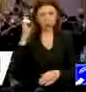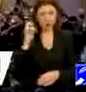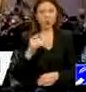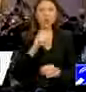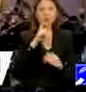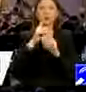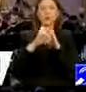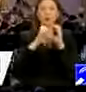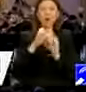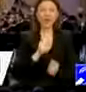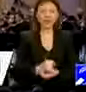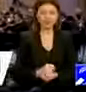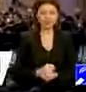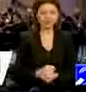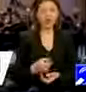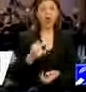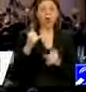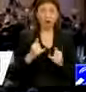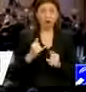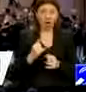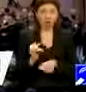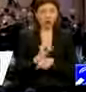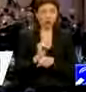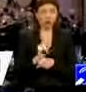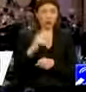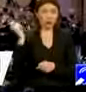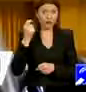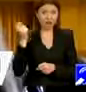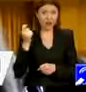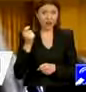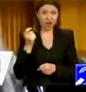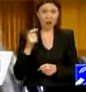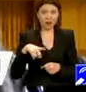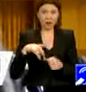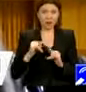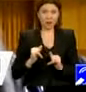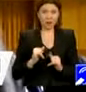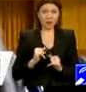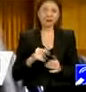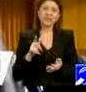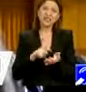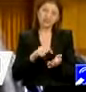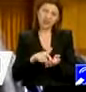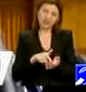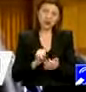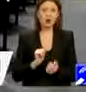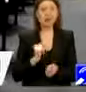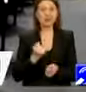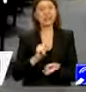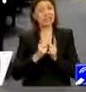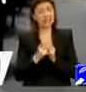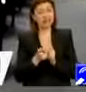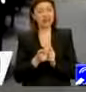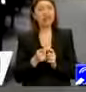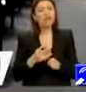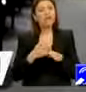într-un comunicat de presă. Actualul director al festivalului, Mihai Constantinescu, se pensionează,